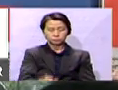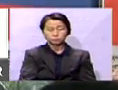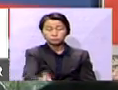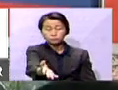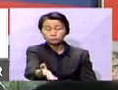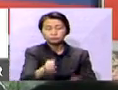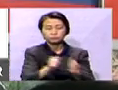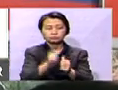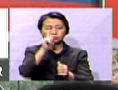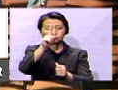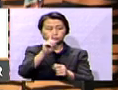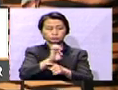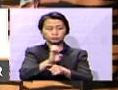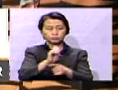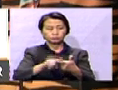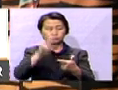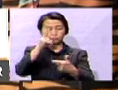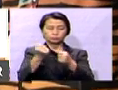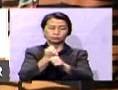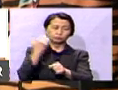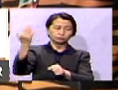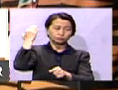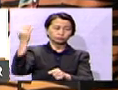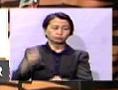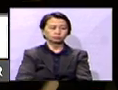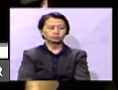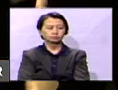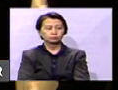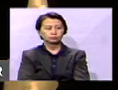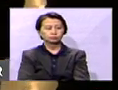melepasi pencapaian satu emas 2 tahun lalu.